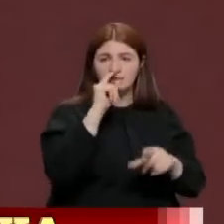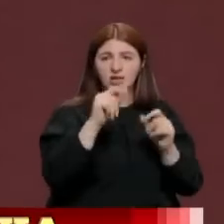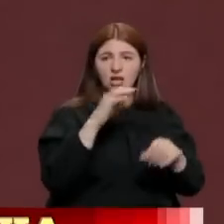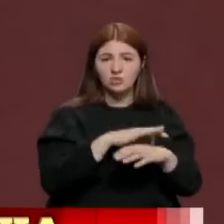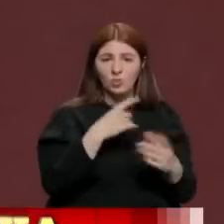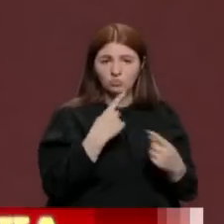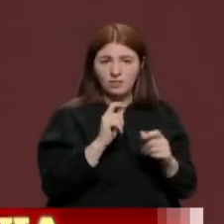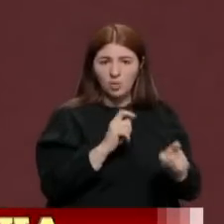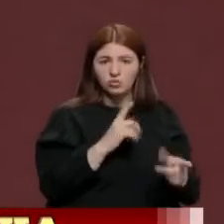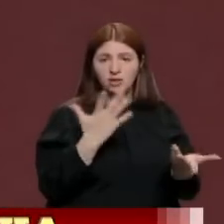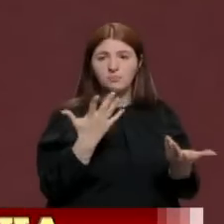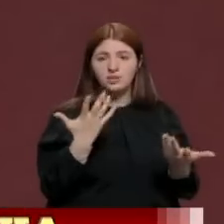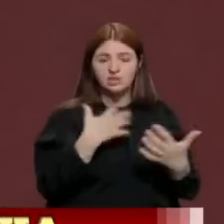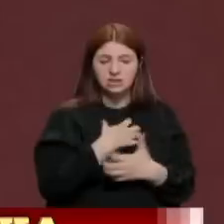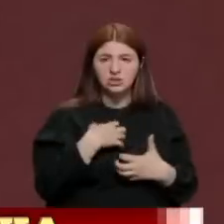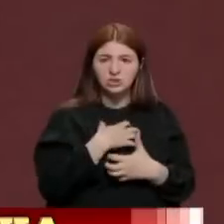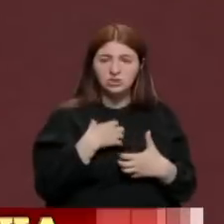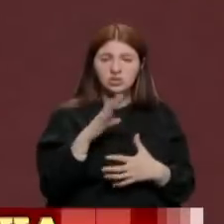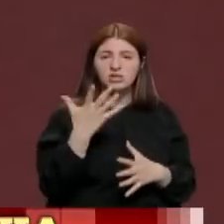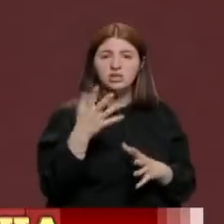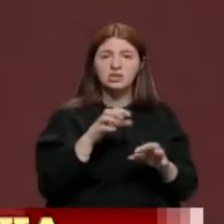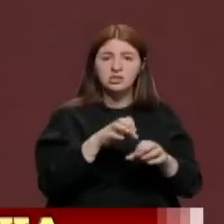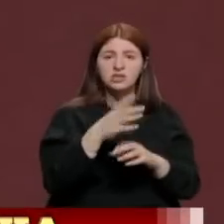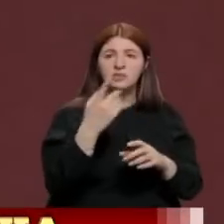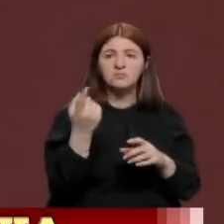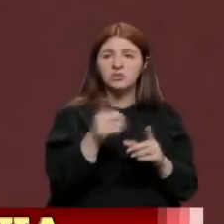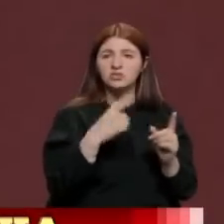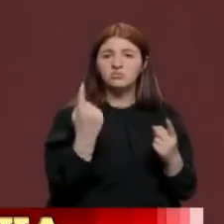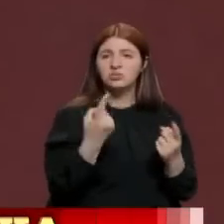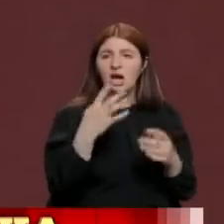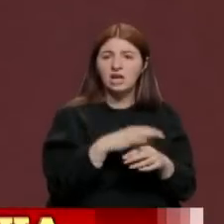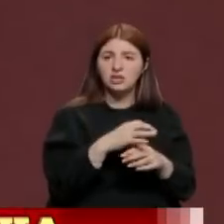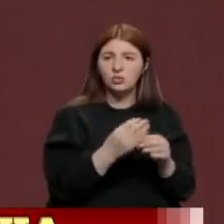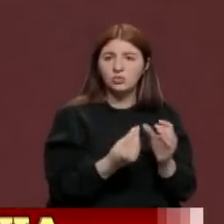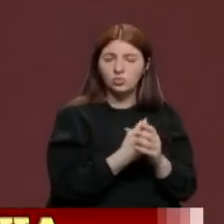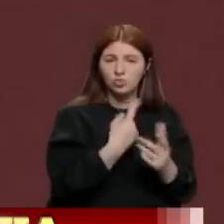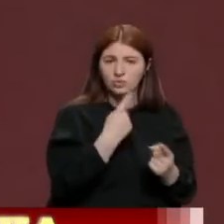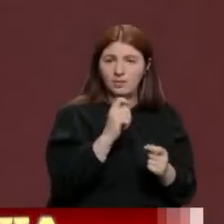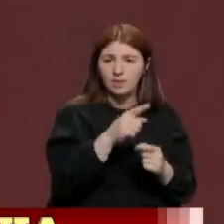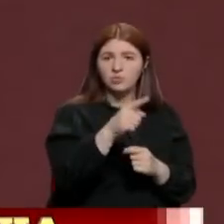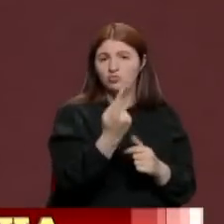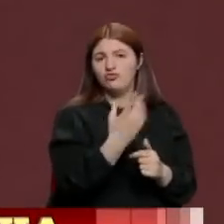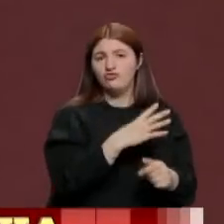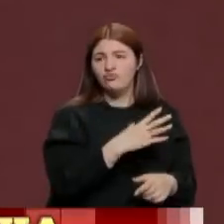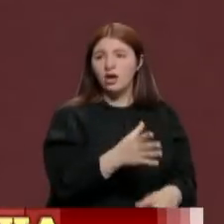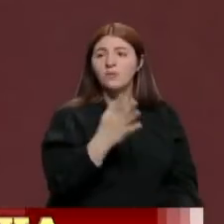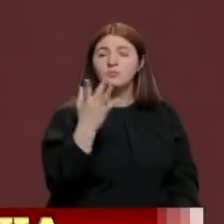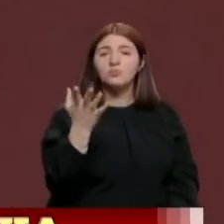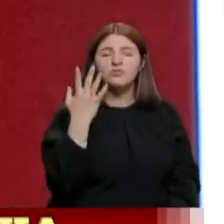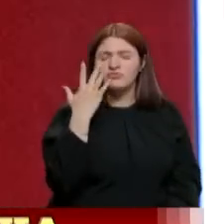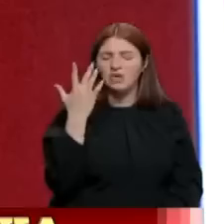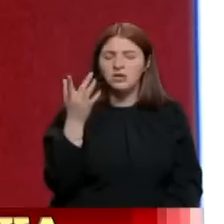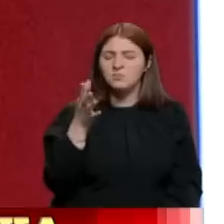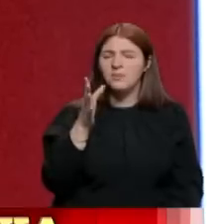hastalığı konuşuyoruz. Bir kuduz ya da başka bu hastalıklardan bahsederken bir de bu var. Çok bilinçsiz